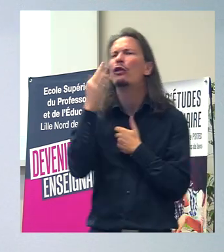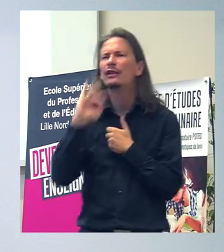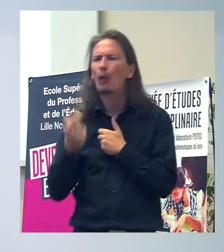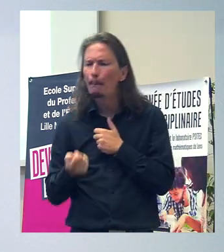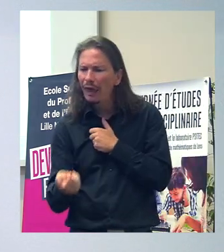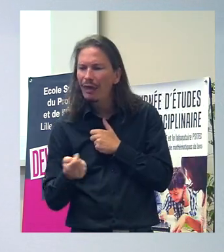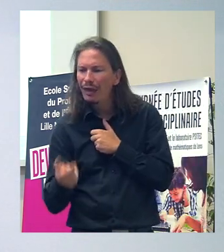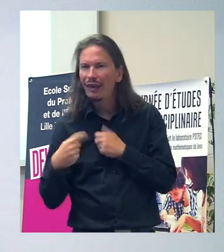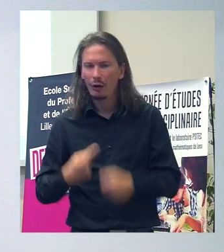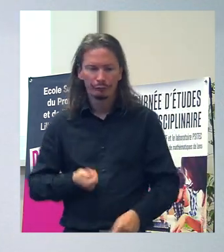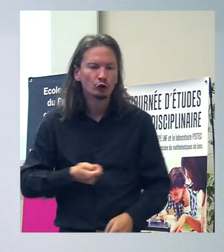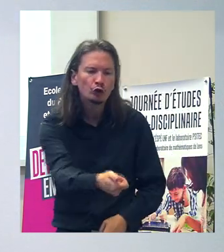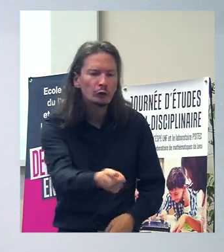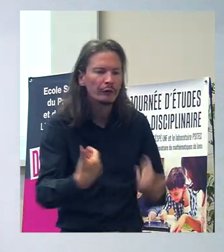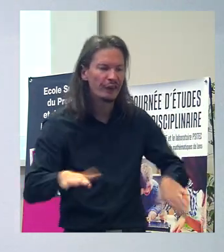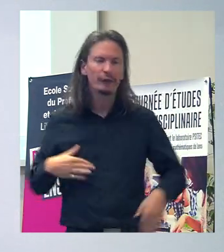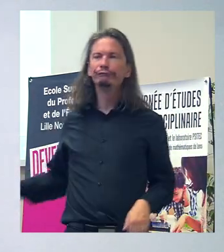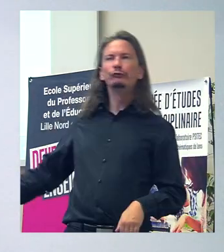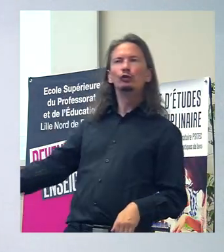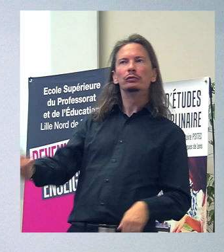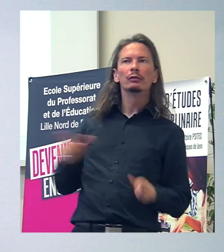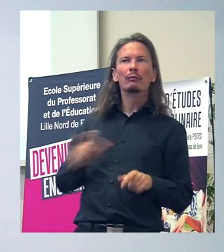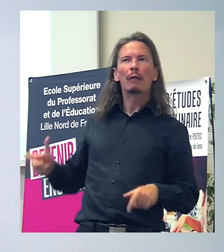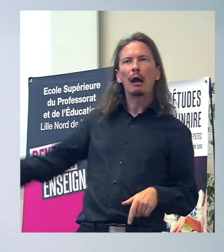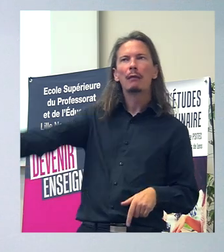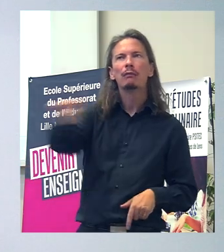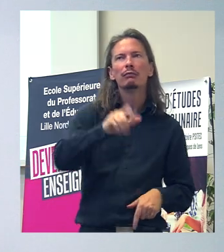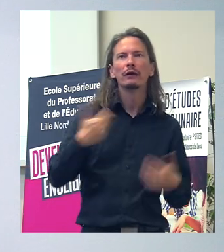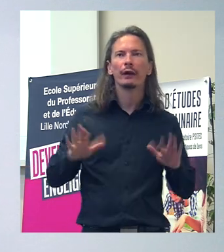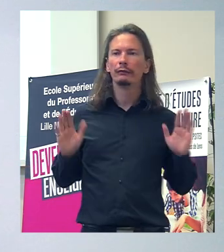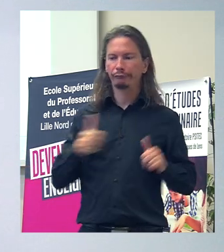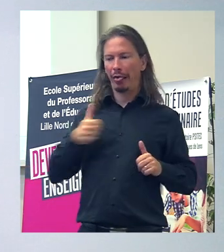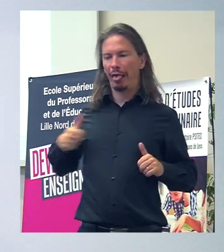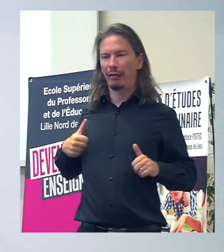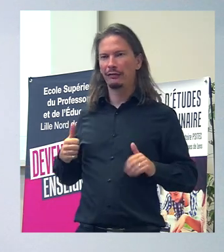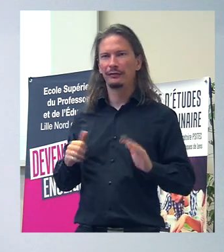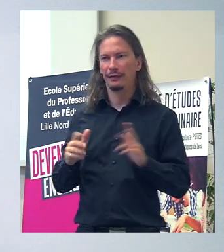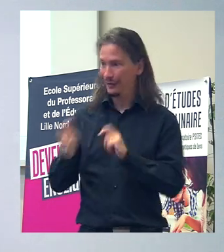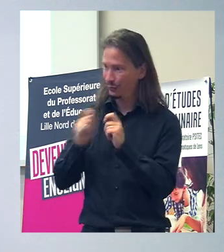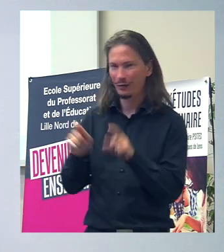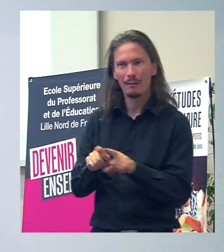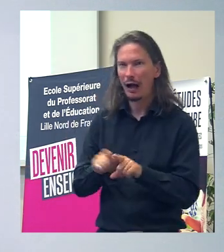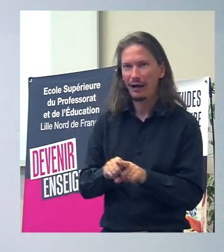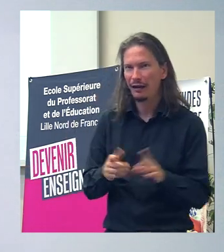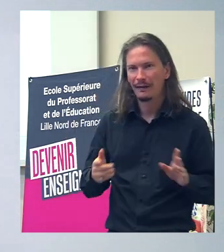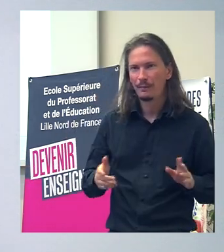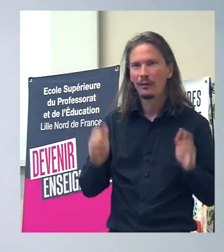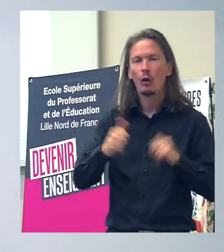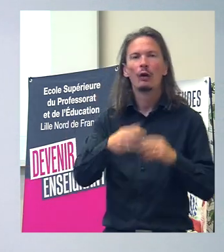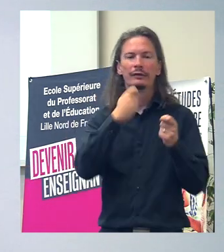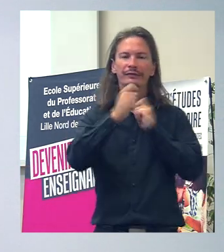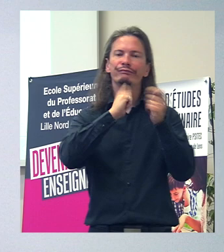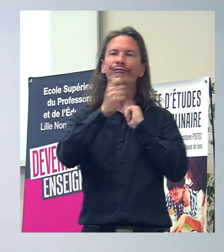enfants jouent les uns à côté des autres, et bien en matière de discussion, des études ont aussi été faites. On peut parfaitement